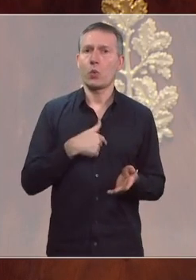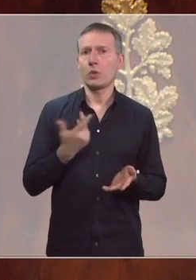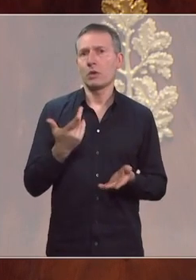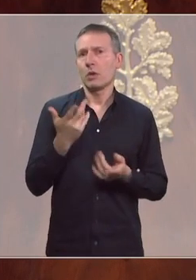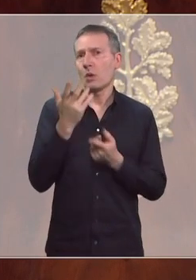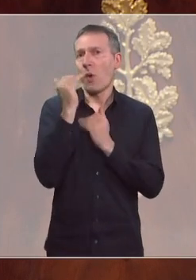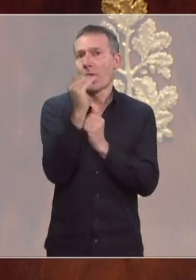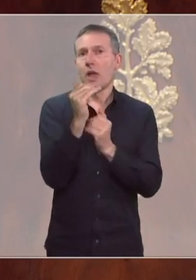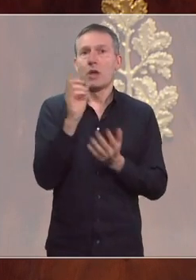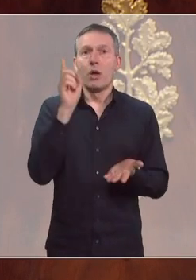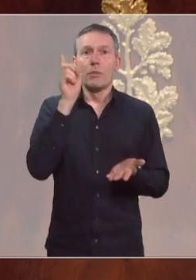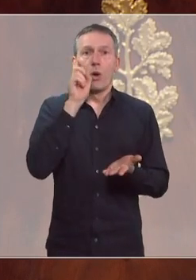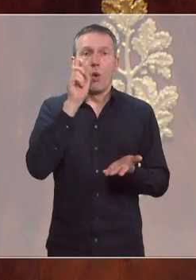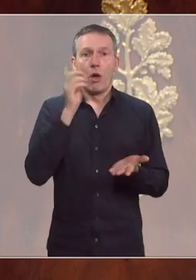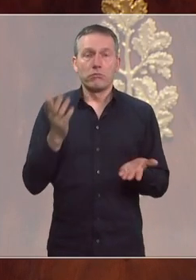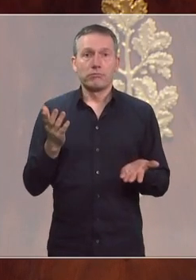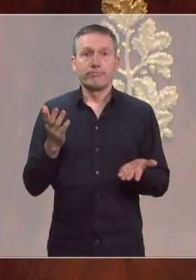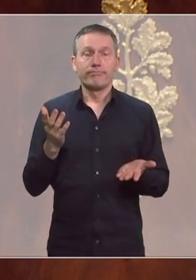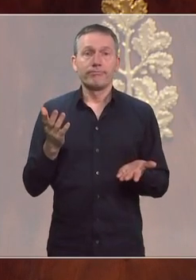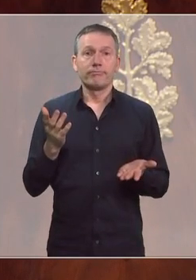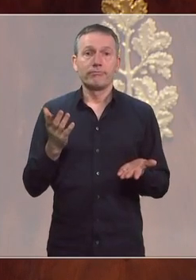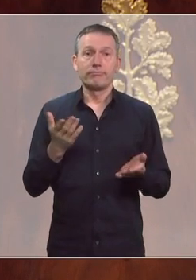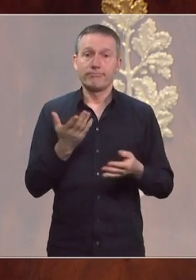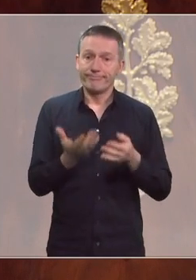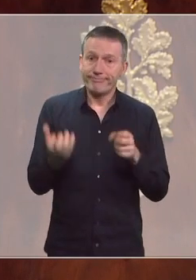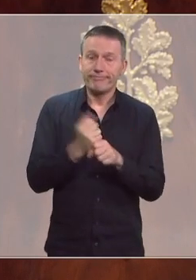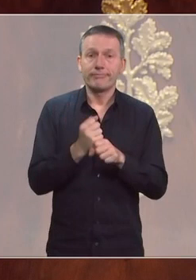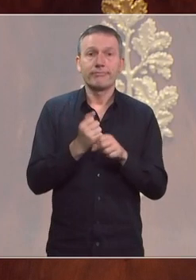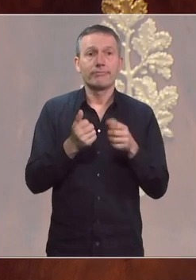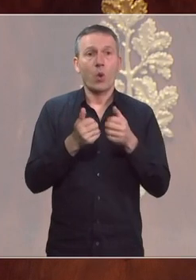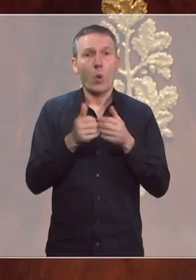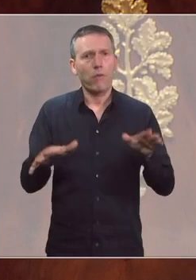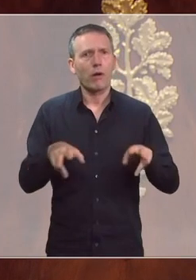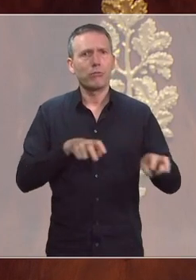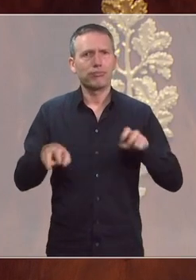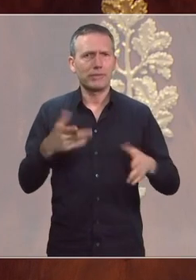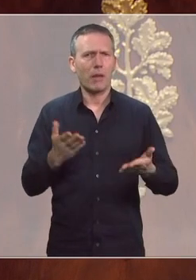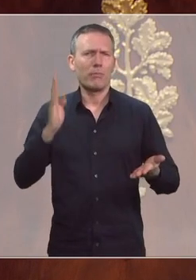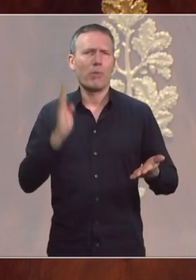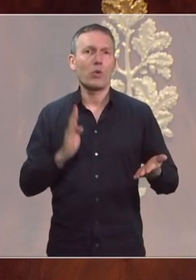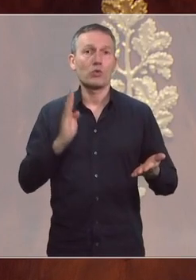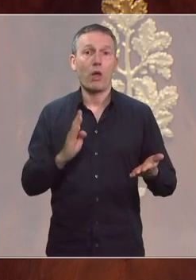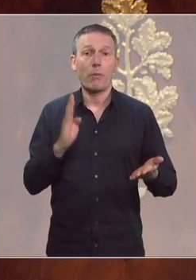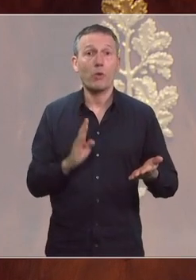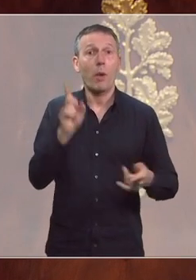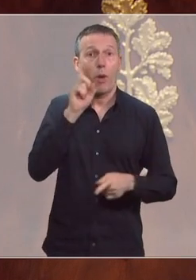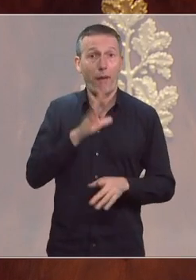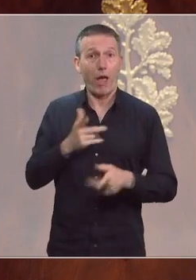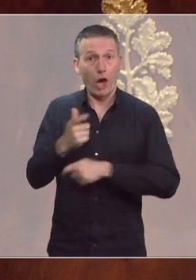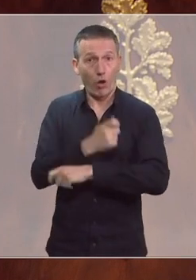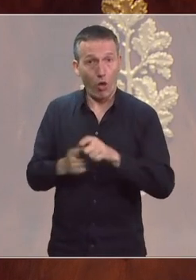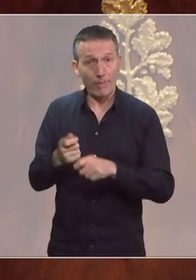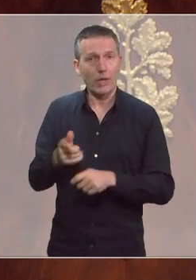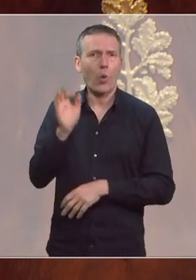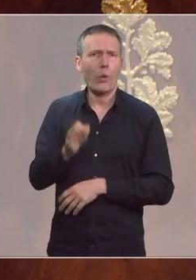notre confiance, car la mise en œuvre du déconfinement est une nécessité. Elle ne l'est pas tant pour des raisons économiques, même